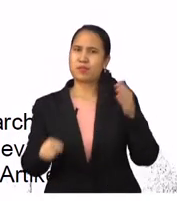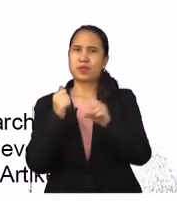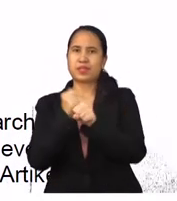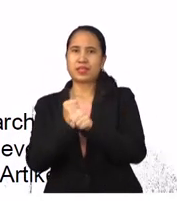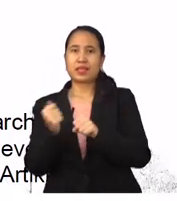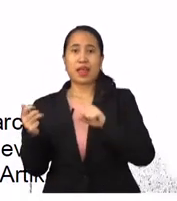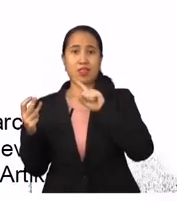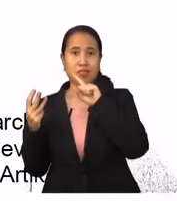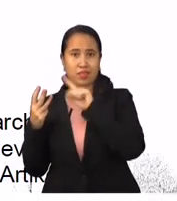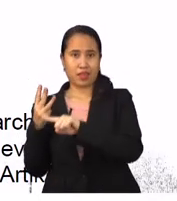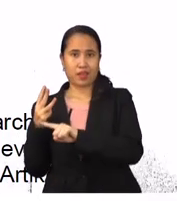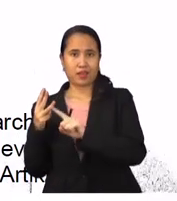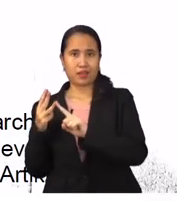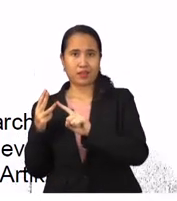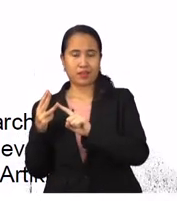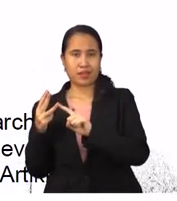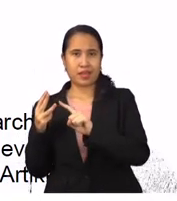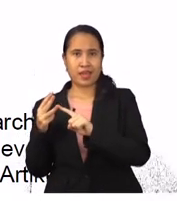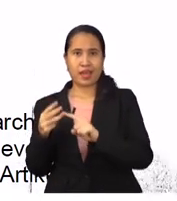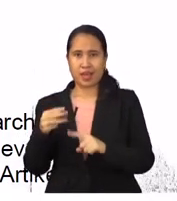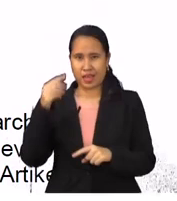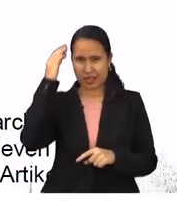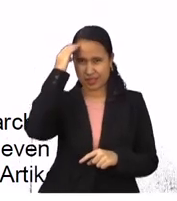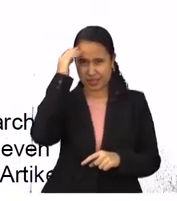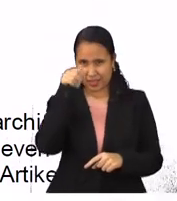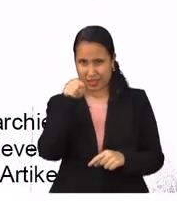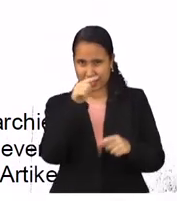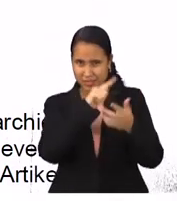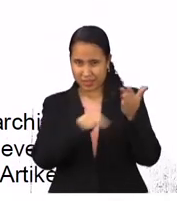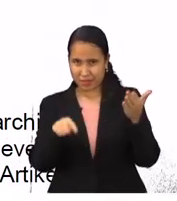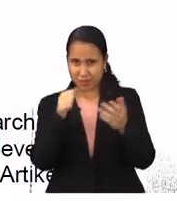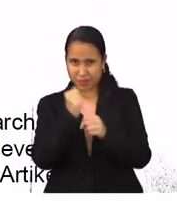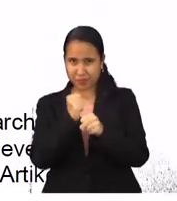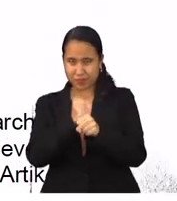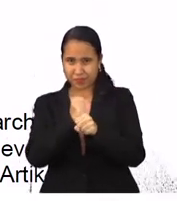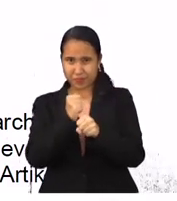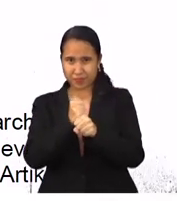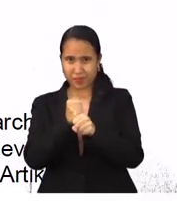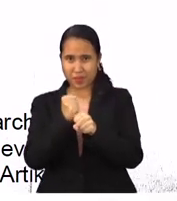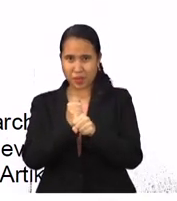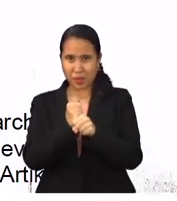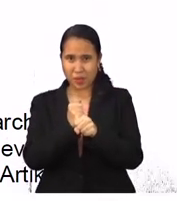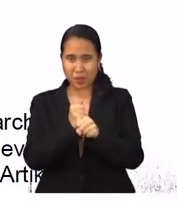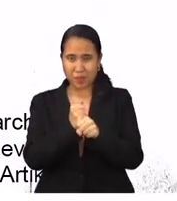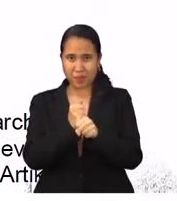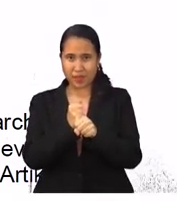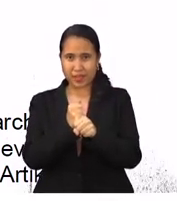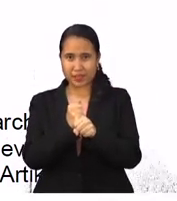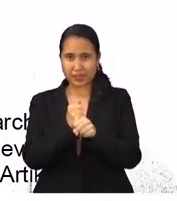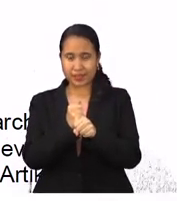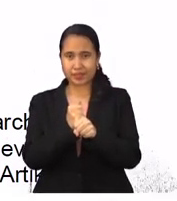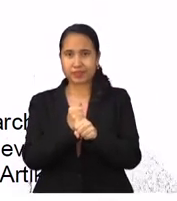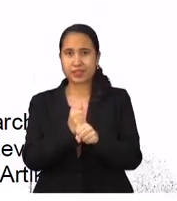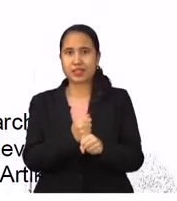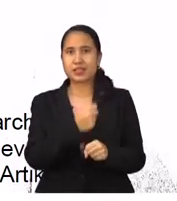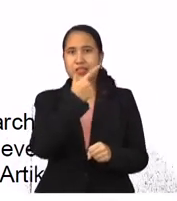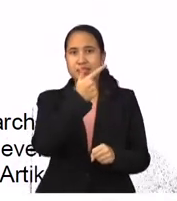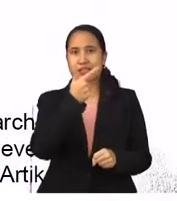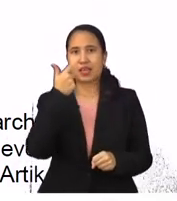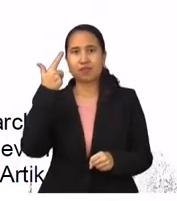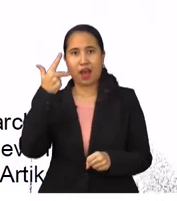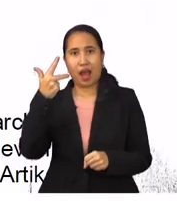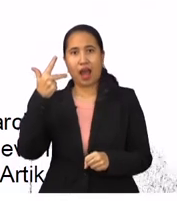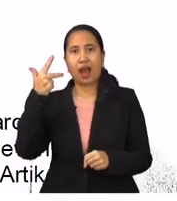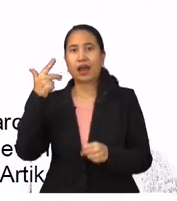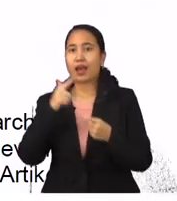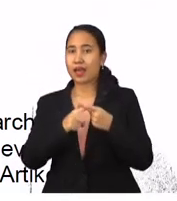3. Als verdachte aangemerkt en als zodanig zijn gedagvaard in verband met feiten gepleegd op 7, 8 en of